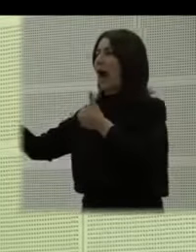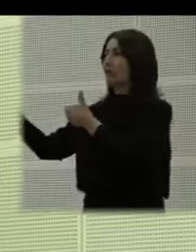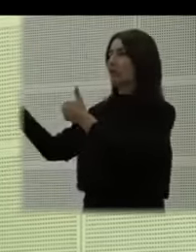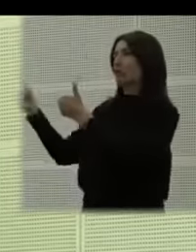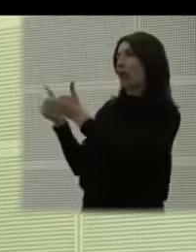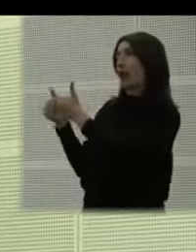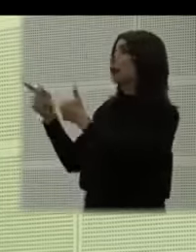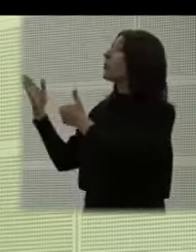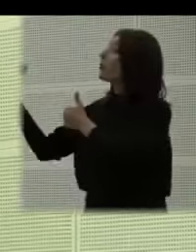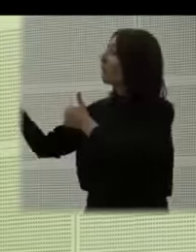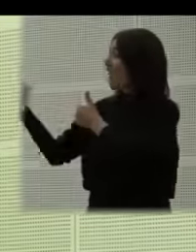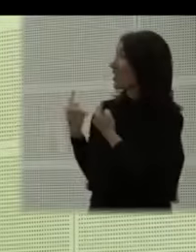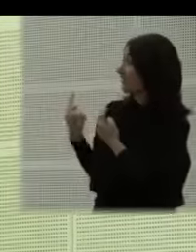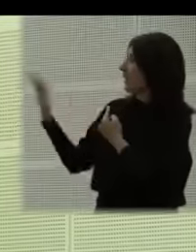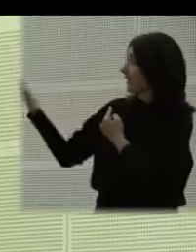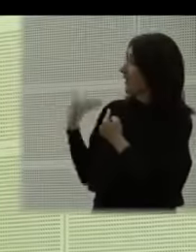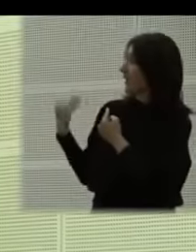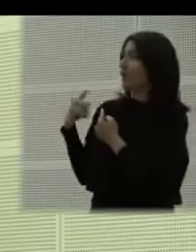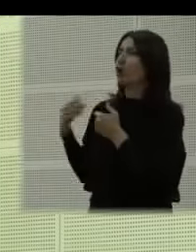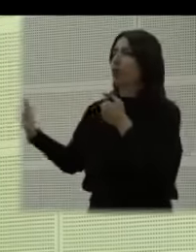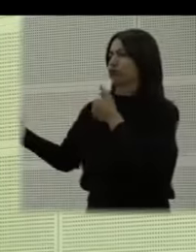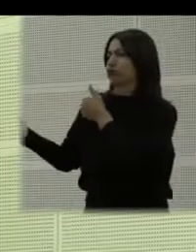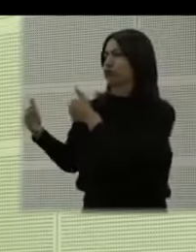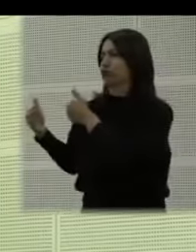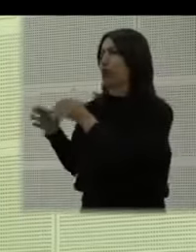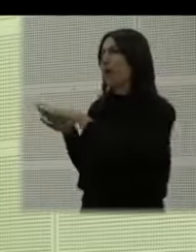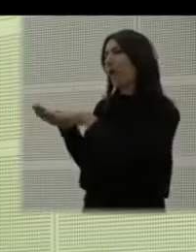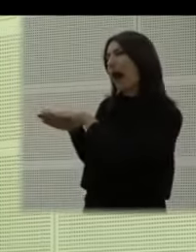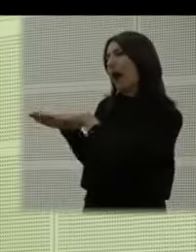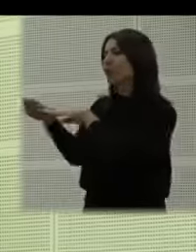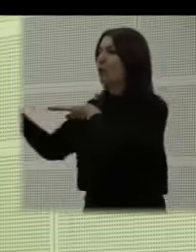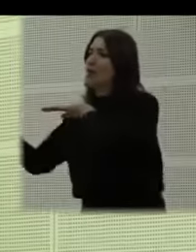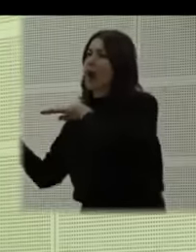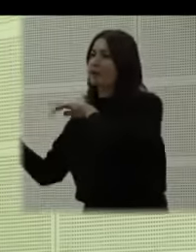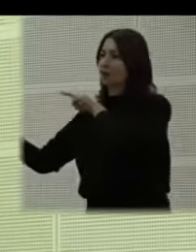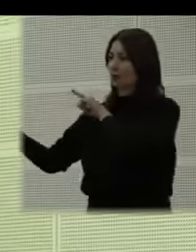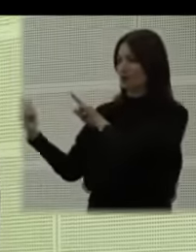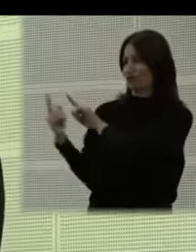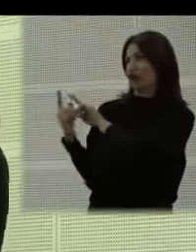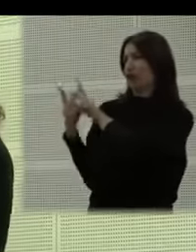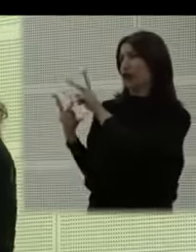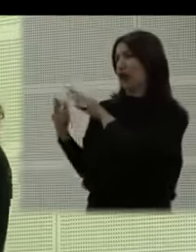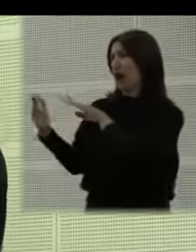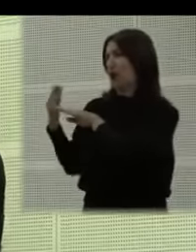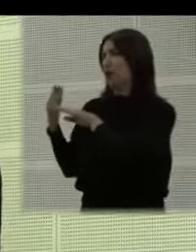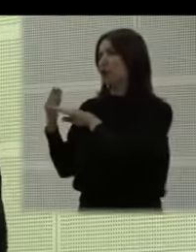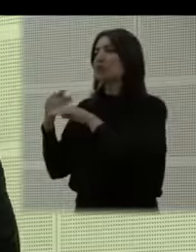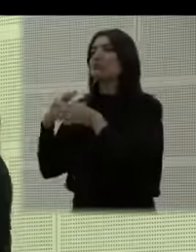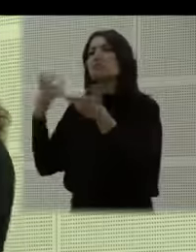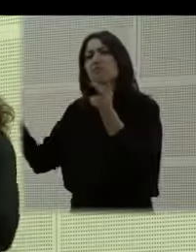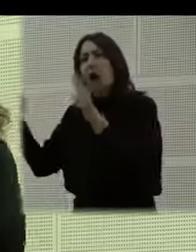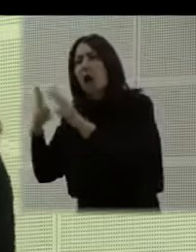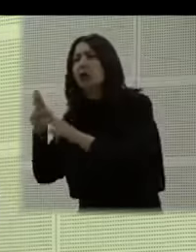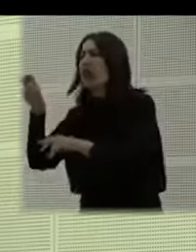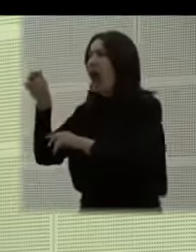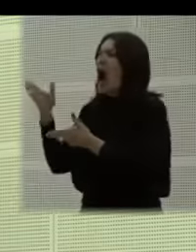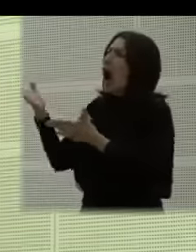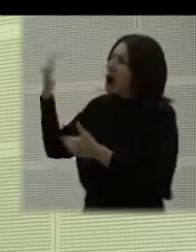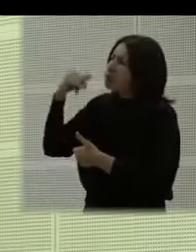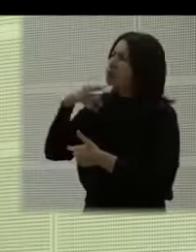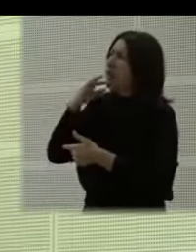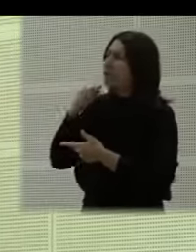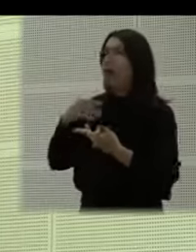siano solo gli altri ad avvicinarsi. Facciamoli anche noi qualche piccolo passo in avanti. Comunque, insomma, incontro questo Enzo Villani, mi ci prendiamo un caffè, ma